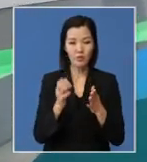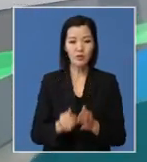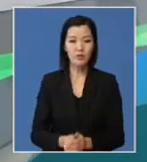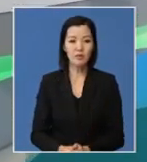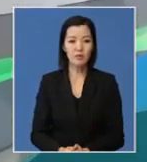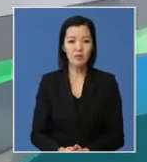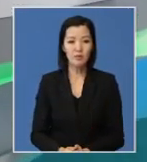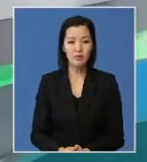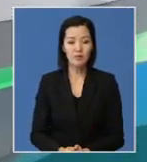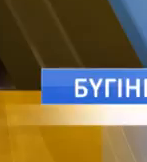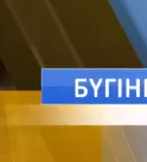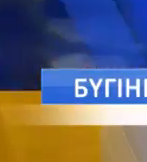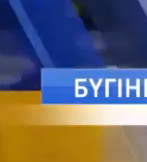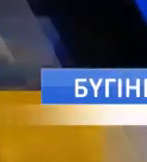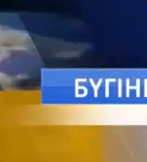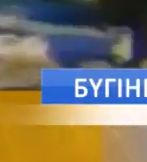аңдатпа.